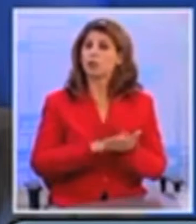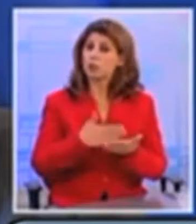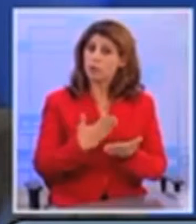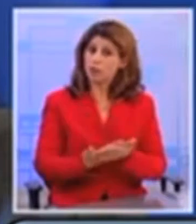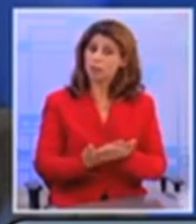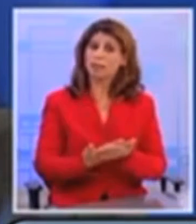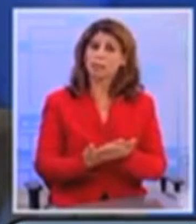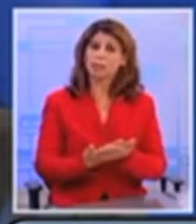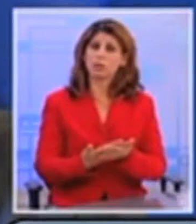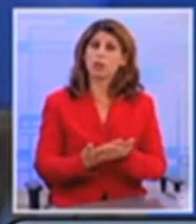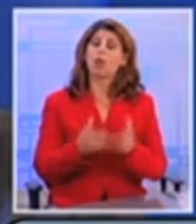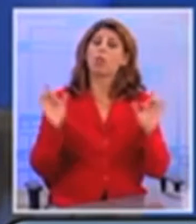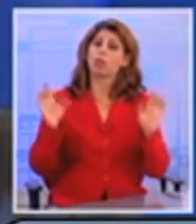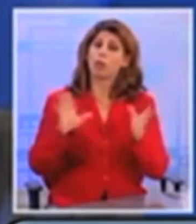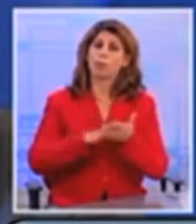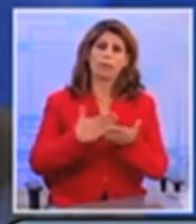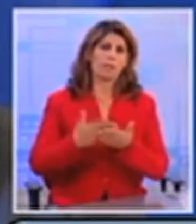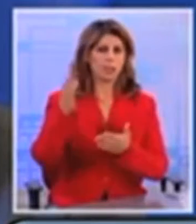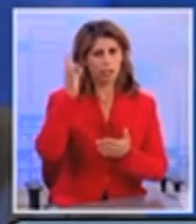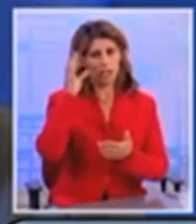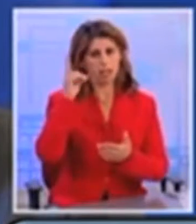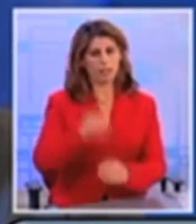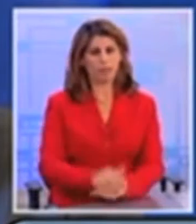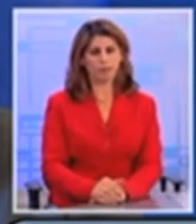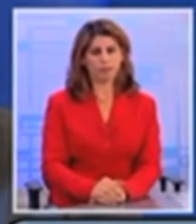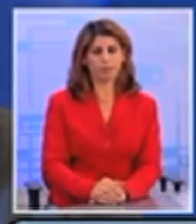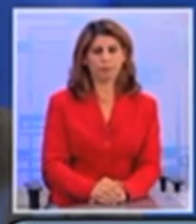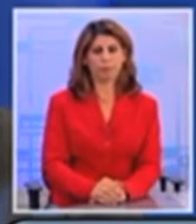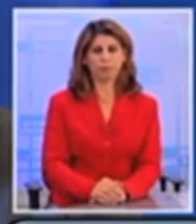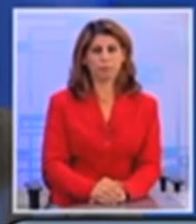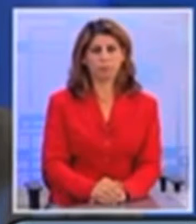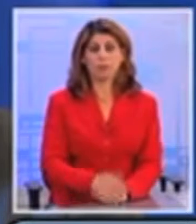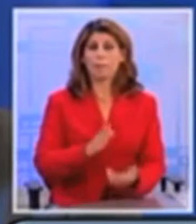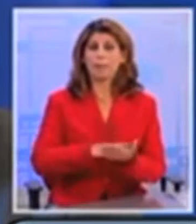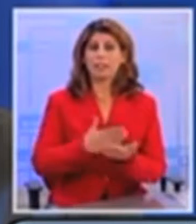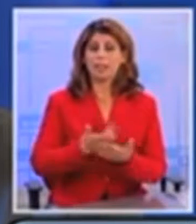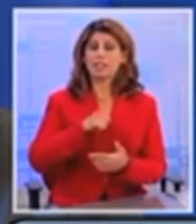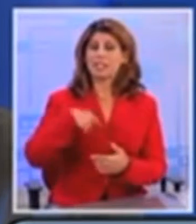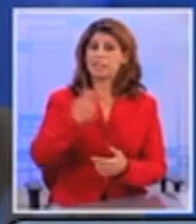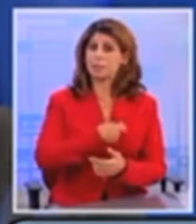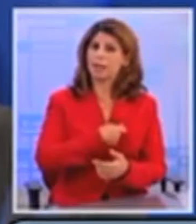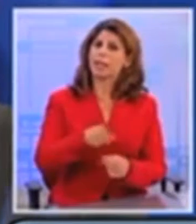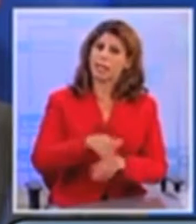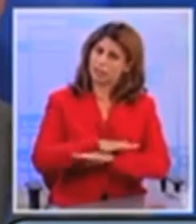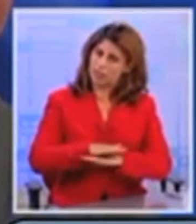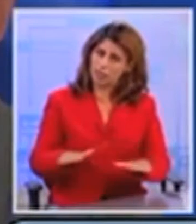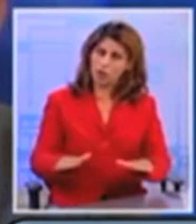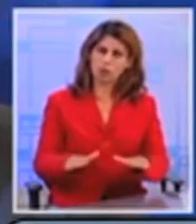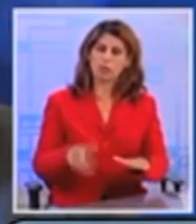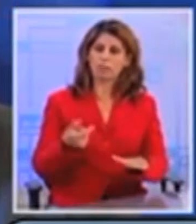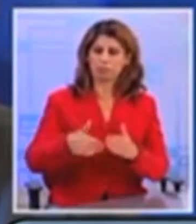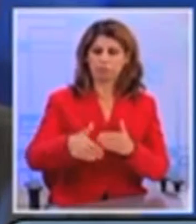La traduction en espagnol est terminée et dans quelques jours, le rapport sera